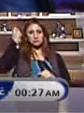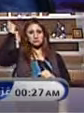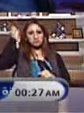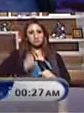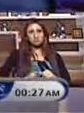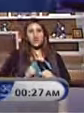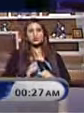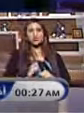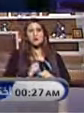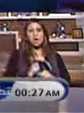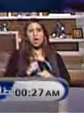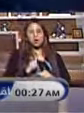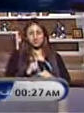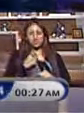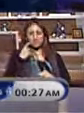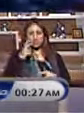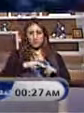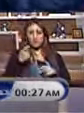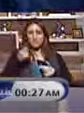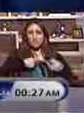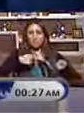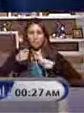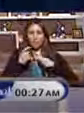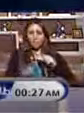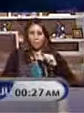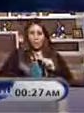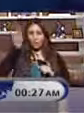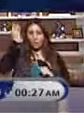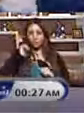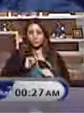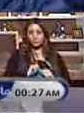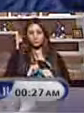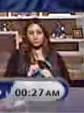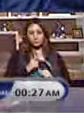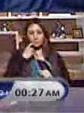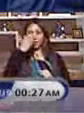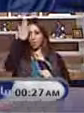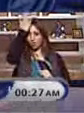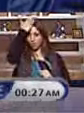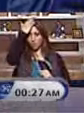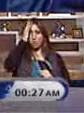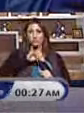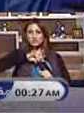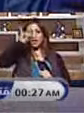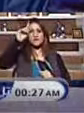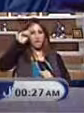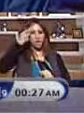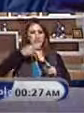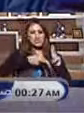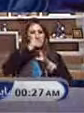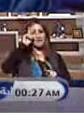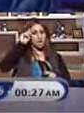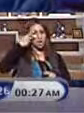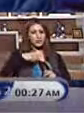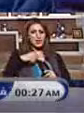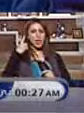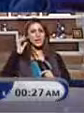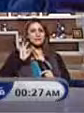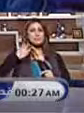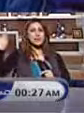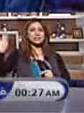اثرياء فوسع المساله للتجار واللي عايز يسافر يسافر واللي عايز يروح يروح عمر كان لا يسافر ولا يترك المدينه احد من